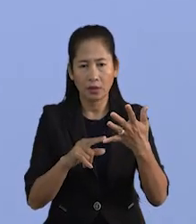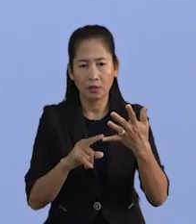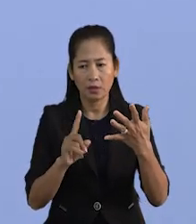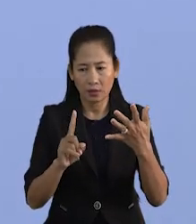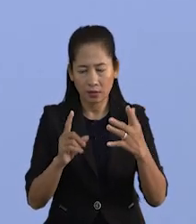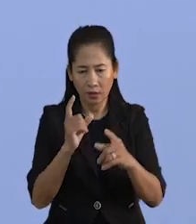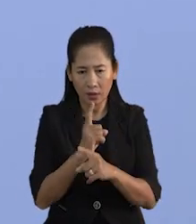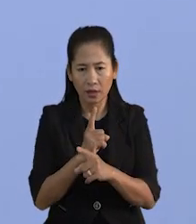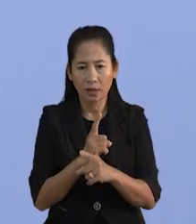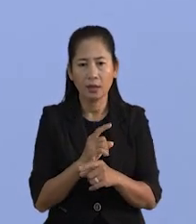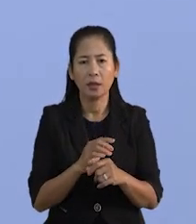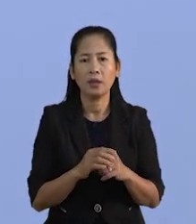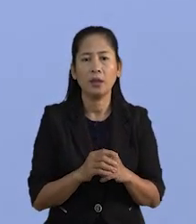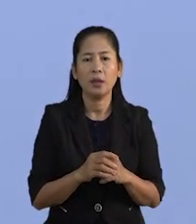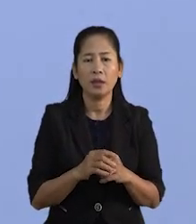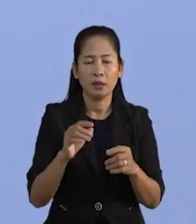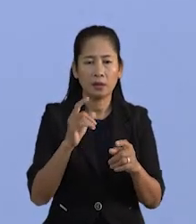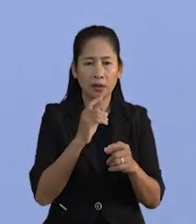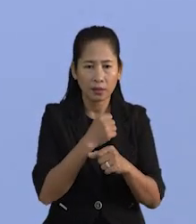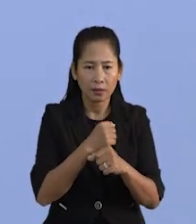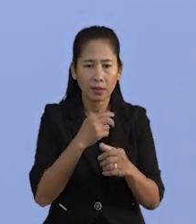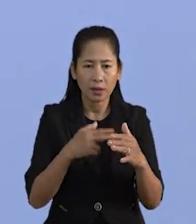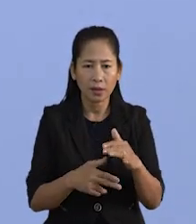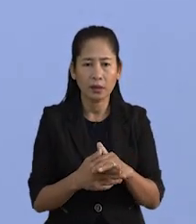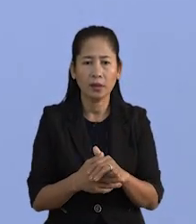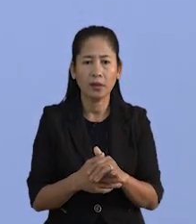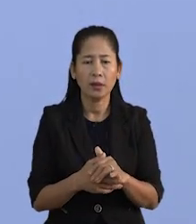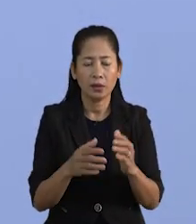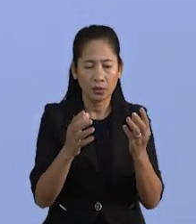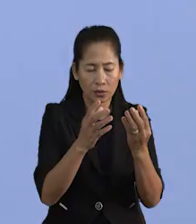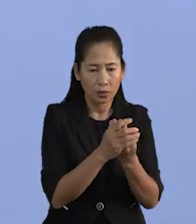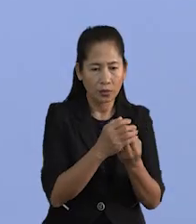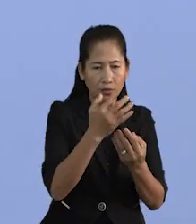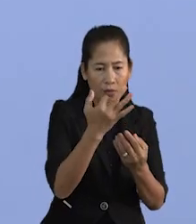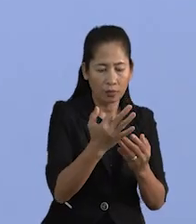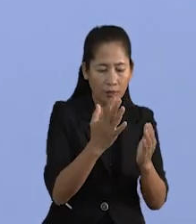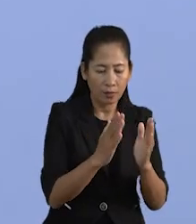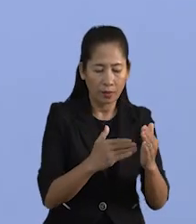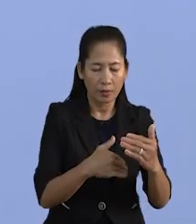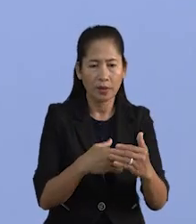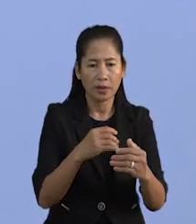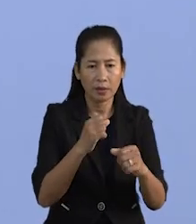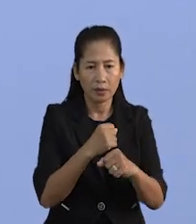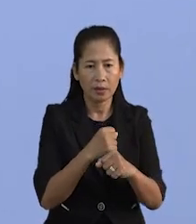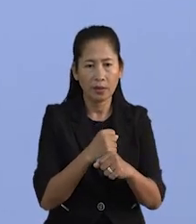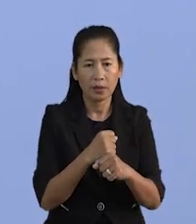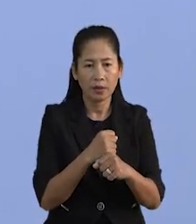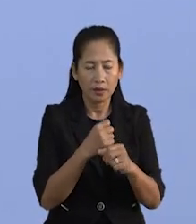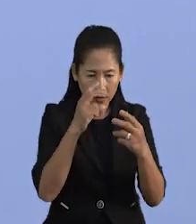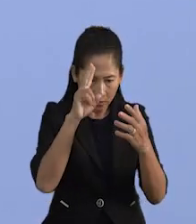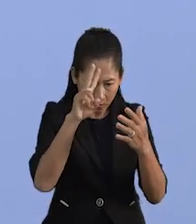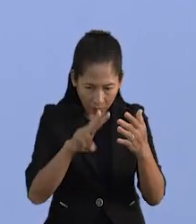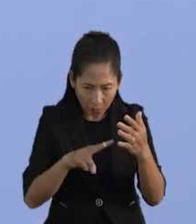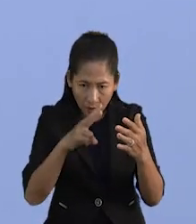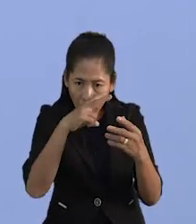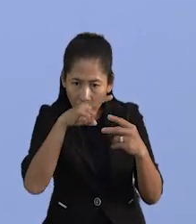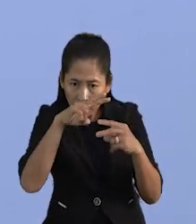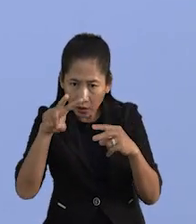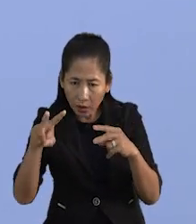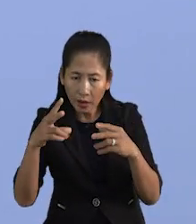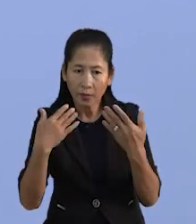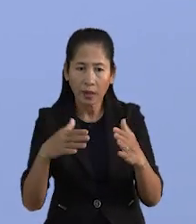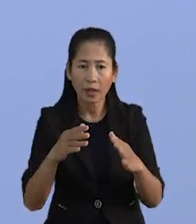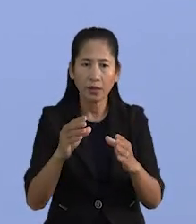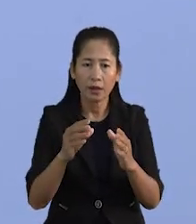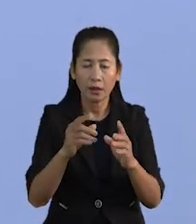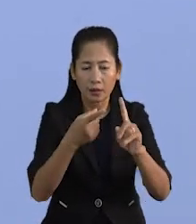មត្រូវហើយដោយឡែកអ្វីដែលកូនត្រូវធ្វើនេះគឺចំនួន8ប្រអប់នេះណាកូនត្រូវពិនិត្យសង្កេតរួចហើយ